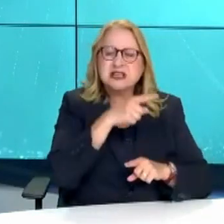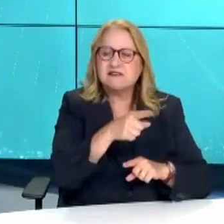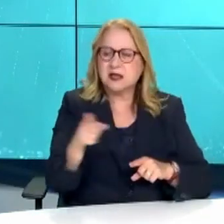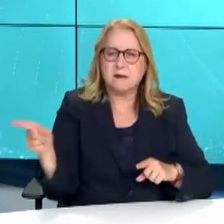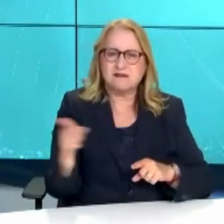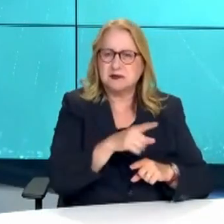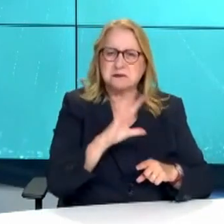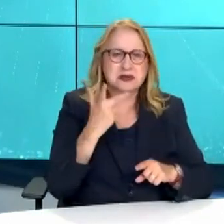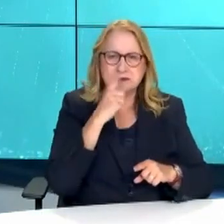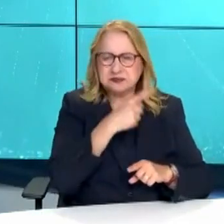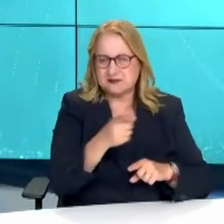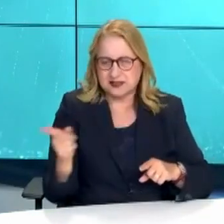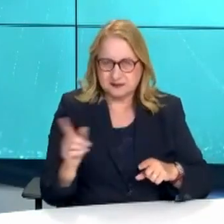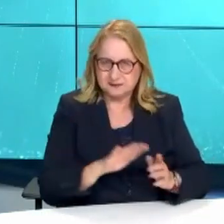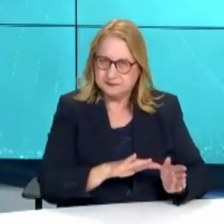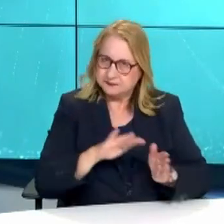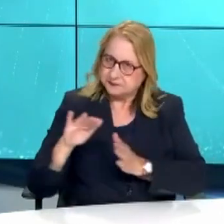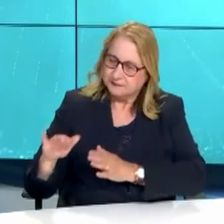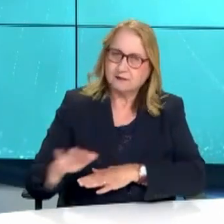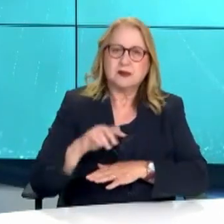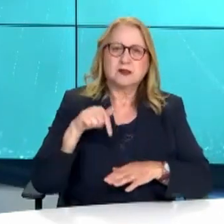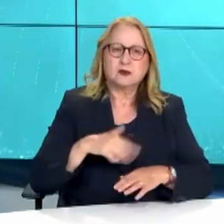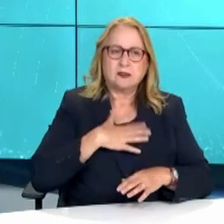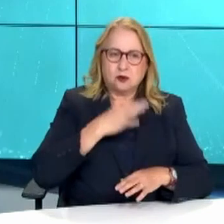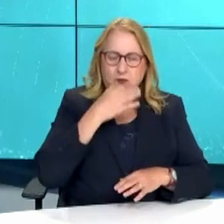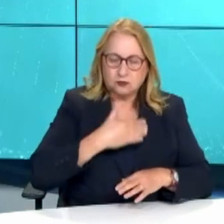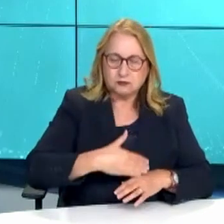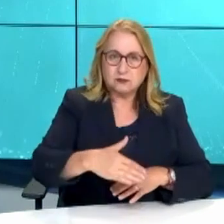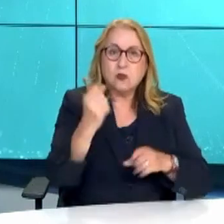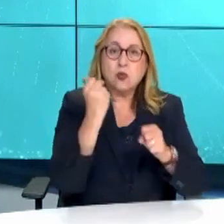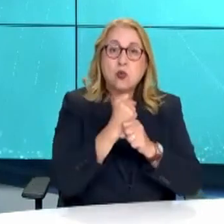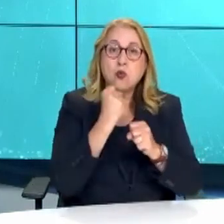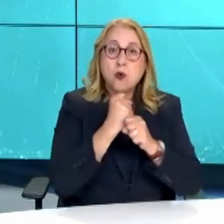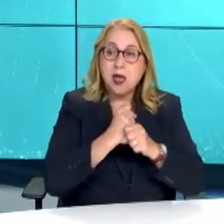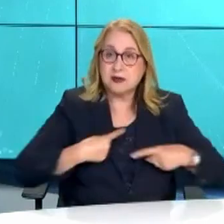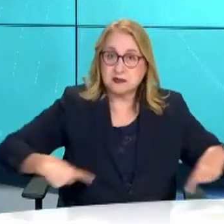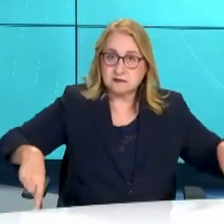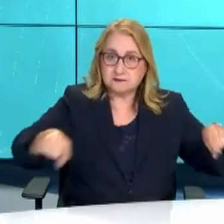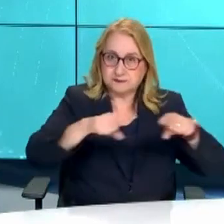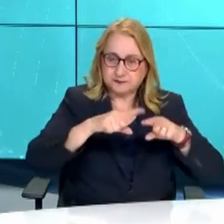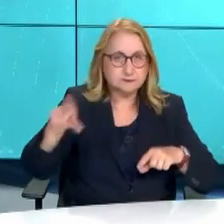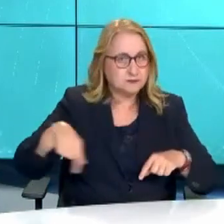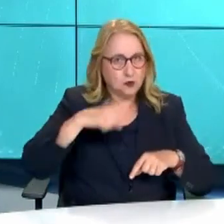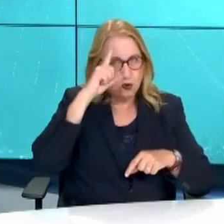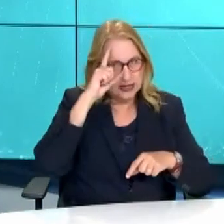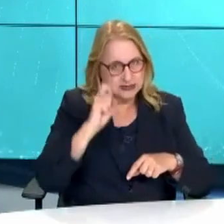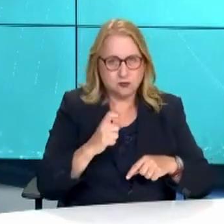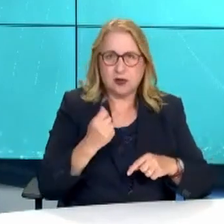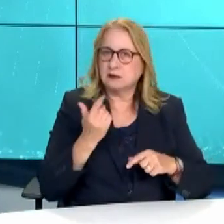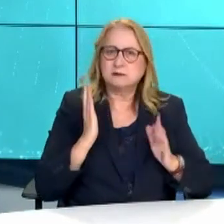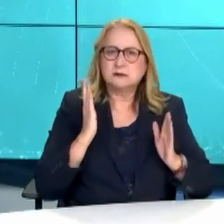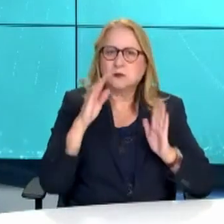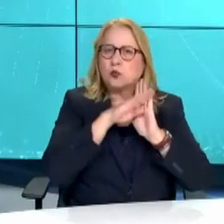του. Γνωρίζετε καλά τις 4 γενικές μας κατευθύνσεις: καλύτερη μισθή, καλύτερη